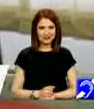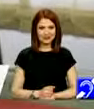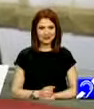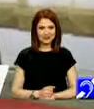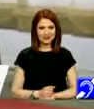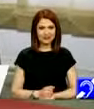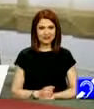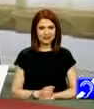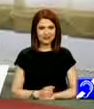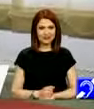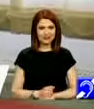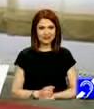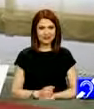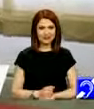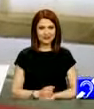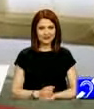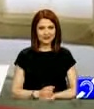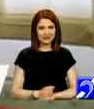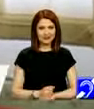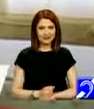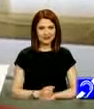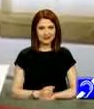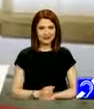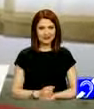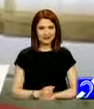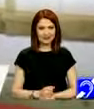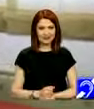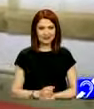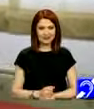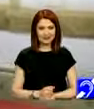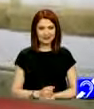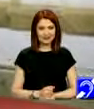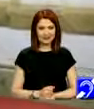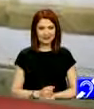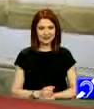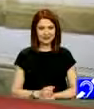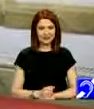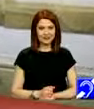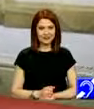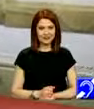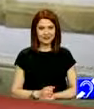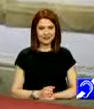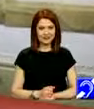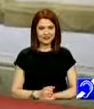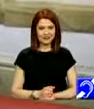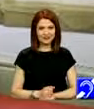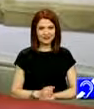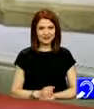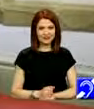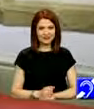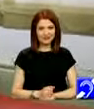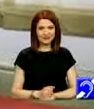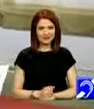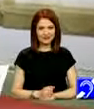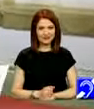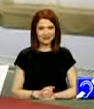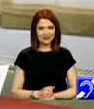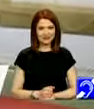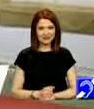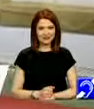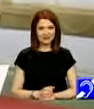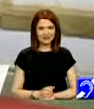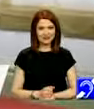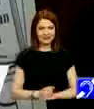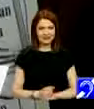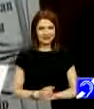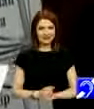cheap. Я не знаю, что сказать, потому что мы только начали. И, в принципе, все понятно, очень интересно, язык красивый.